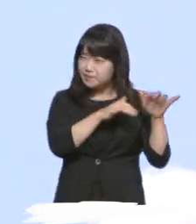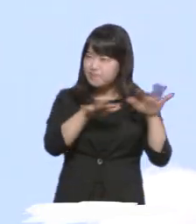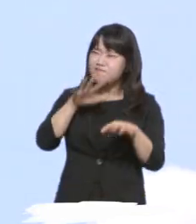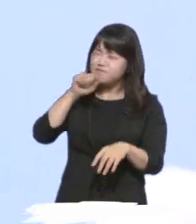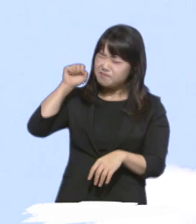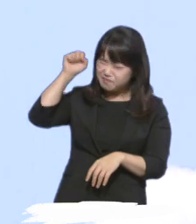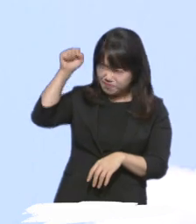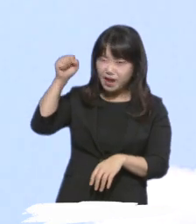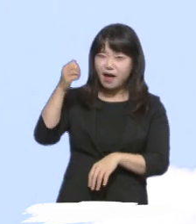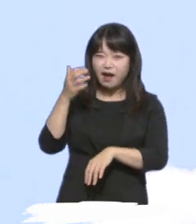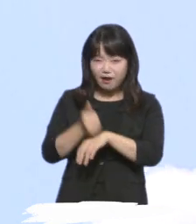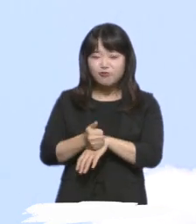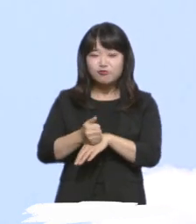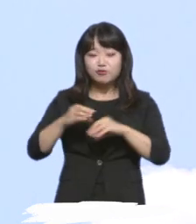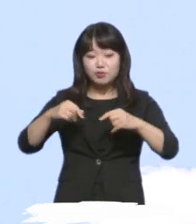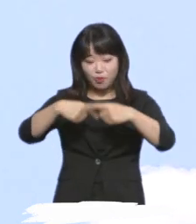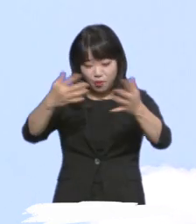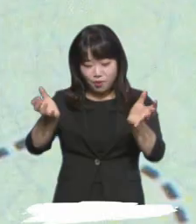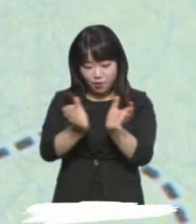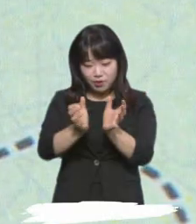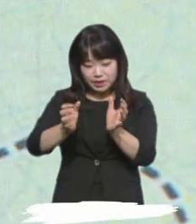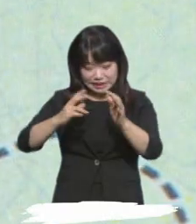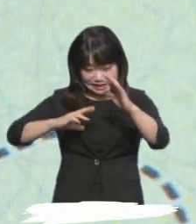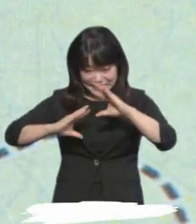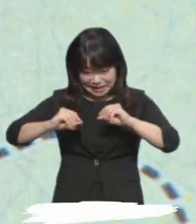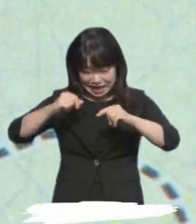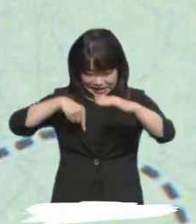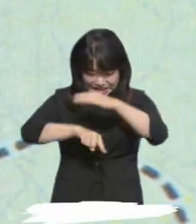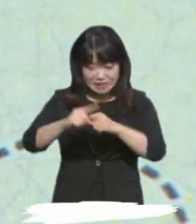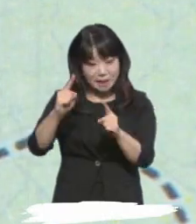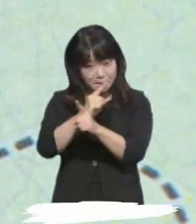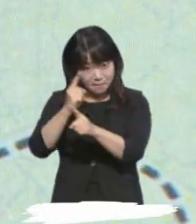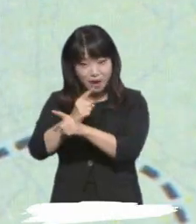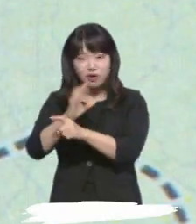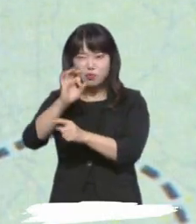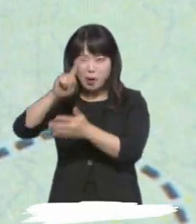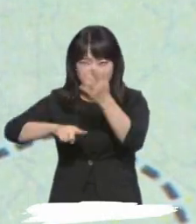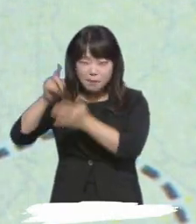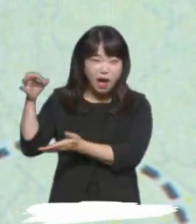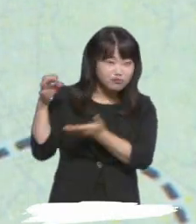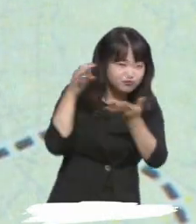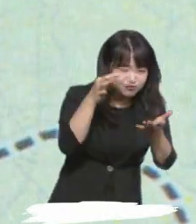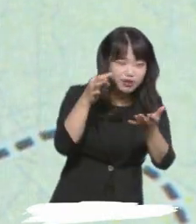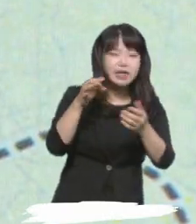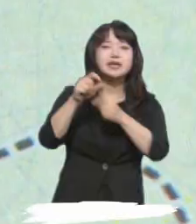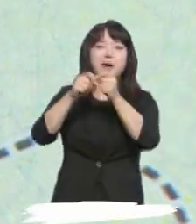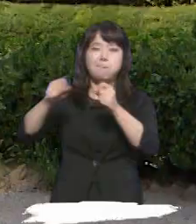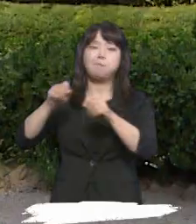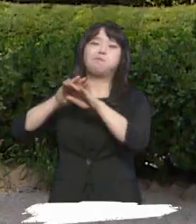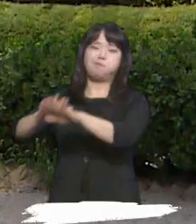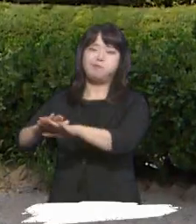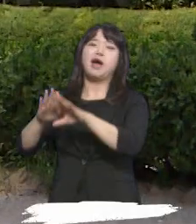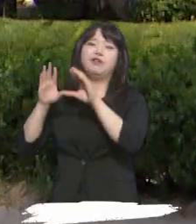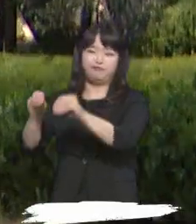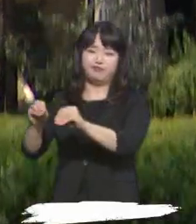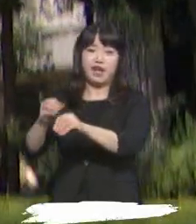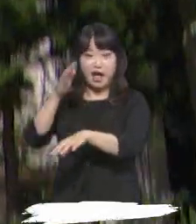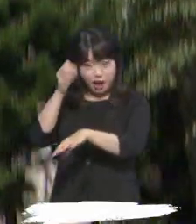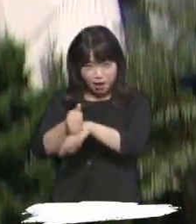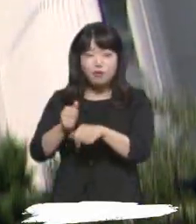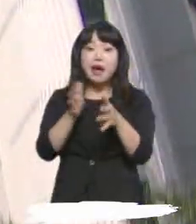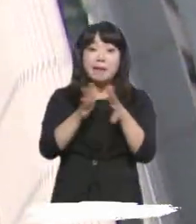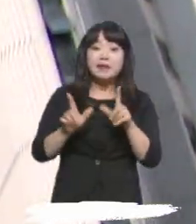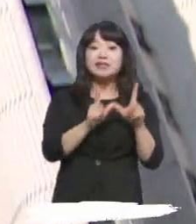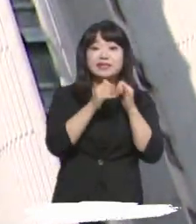여론을 수용한 아파트 토지 편입에 대한 보상 절차는 중단될 것으로 보입니다. 한 달여간 토지 편입을 반대해온